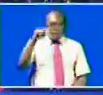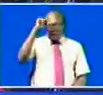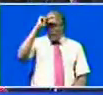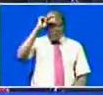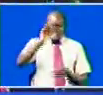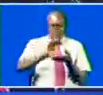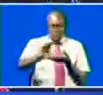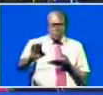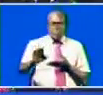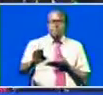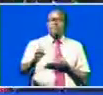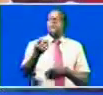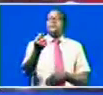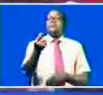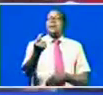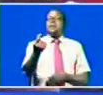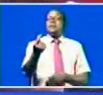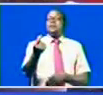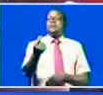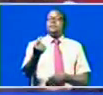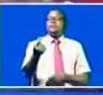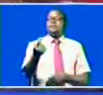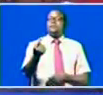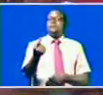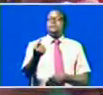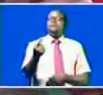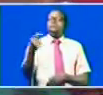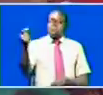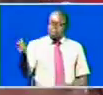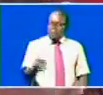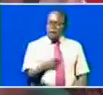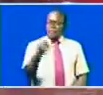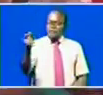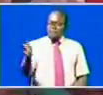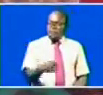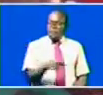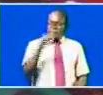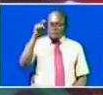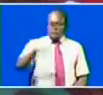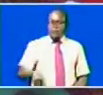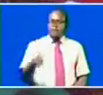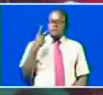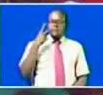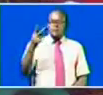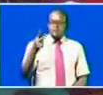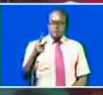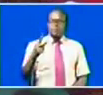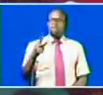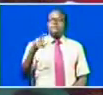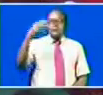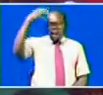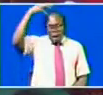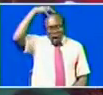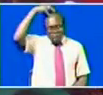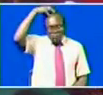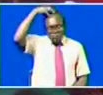imetoa stipend ama ile pesa ya uzeeni, na kila mwezi ningelipenda kuona katika Lamu Magharibi. Sitaki kuona ukora